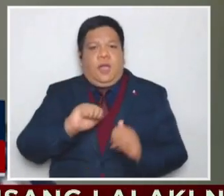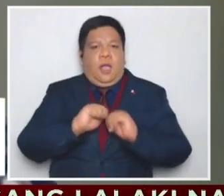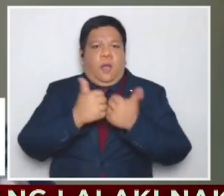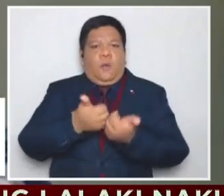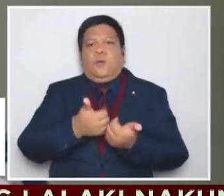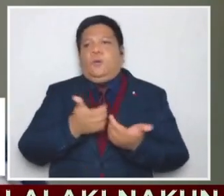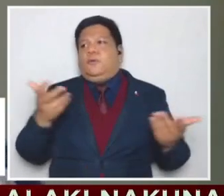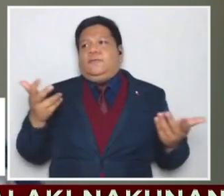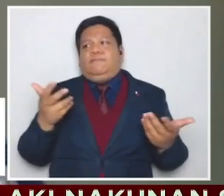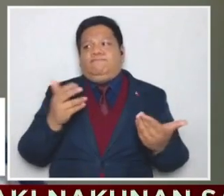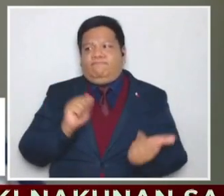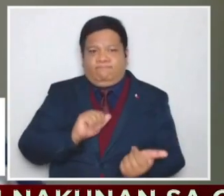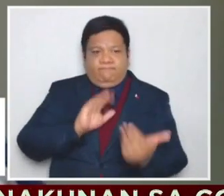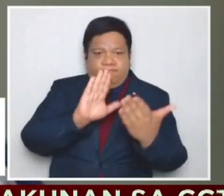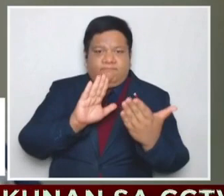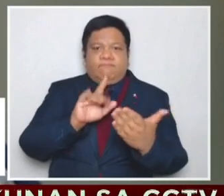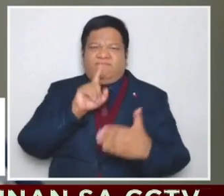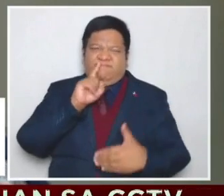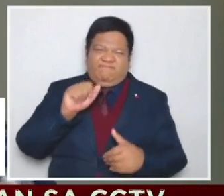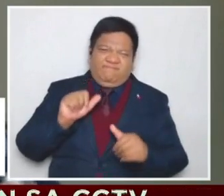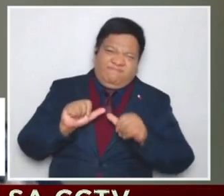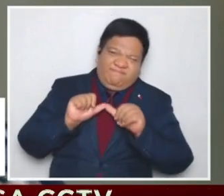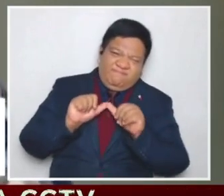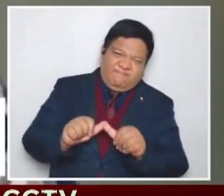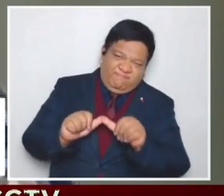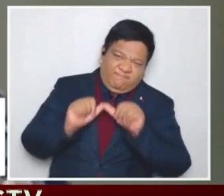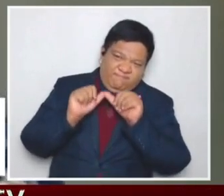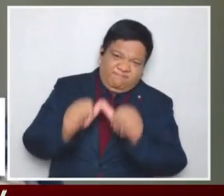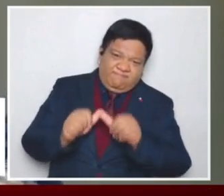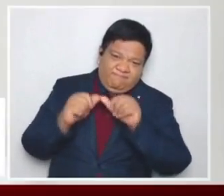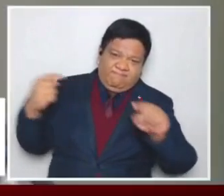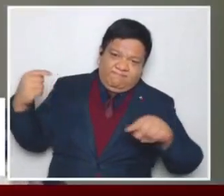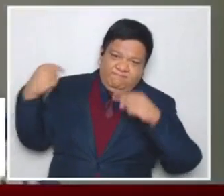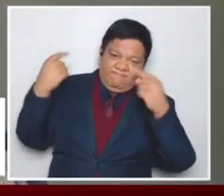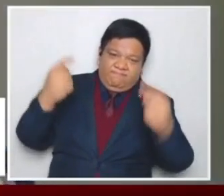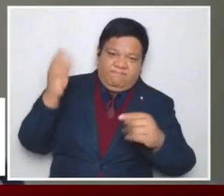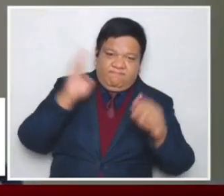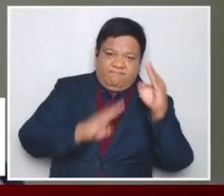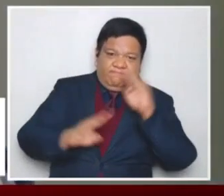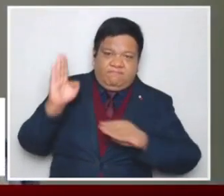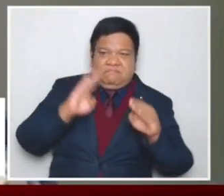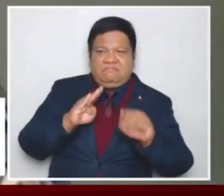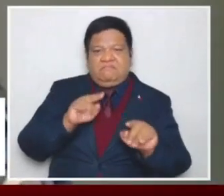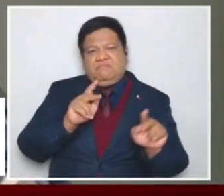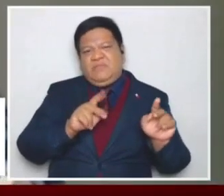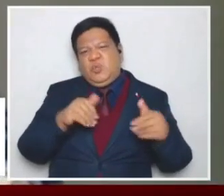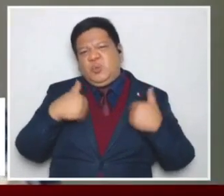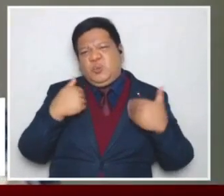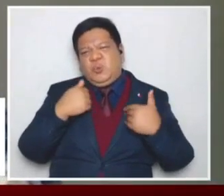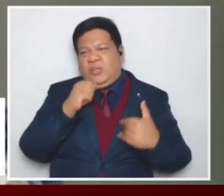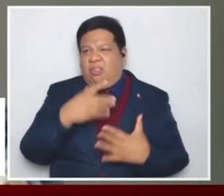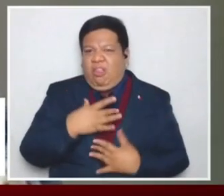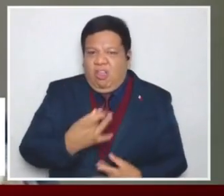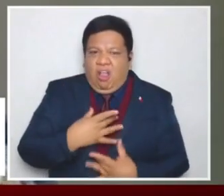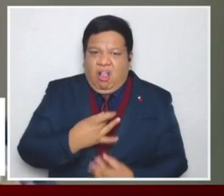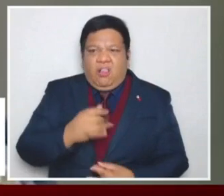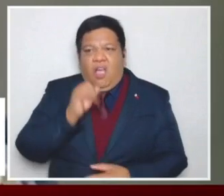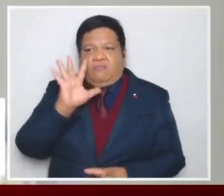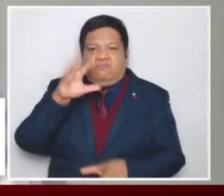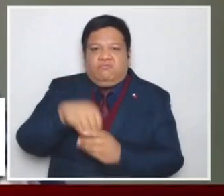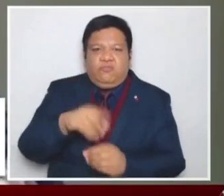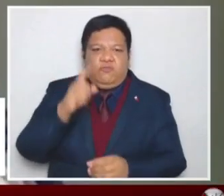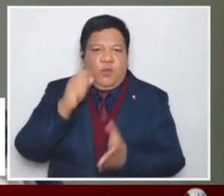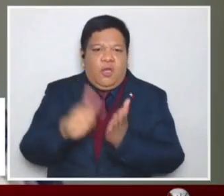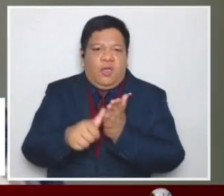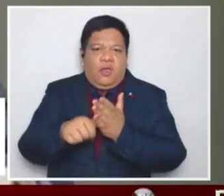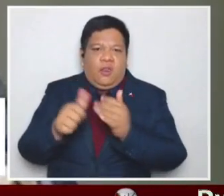siguro perennial problem na yan, ano? Yung disinterest or yung pagiging unengaged ng maraming